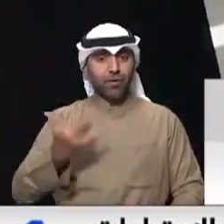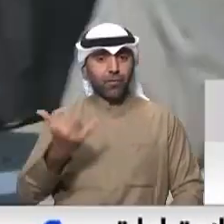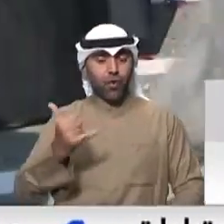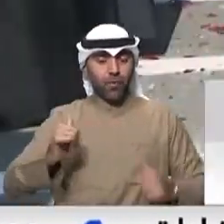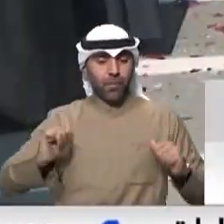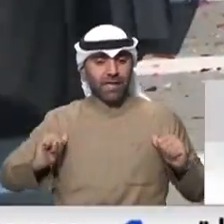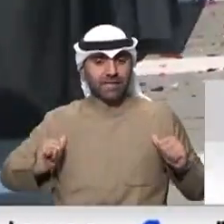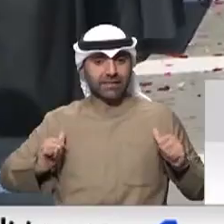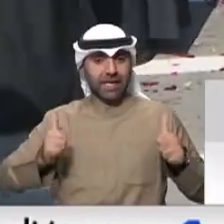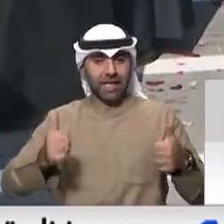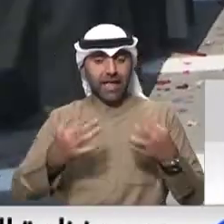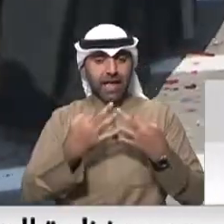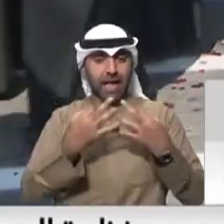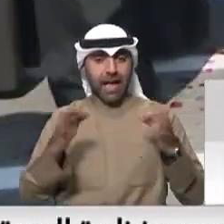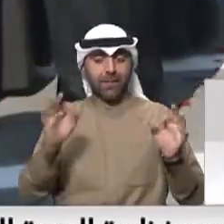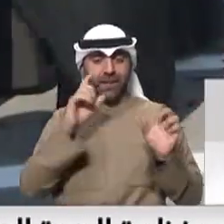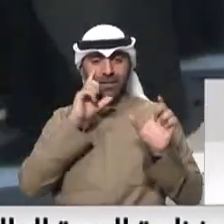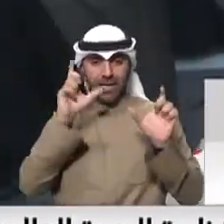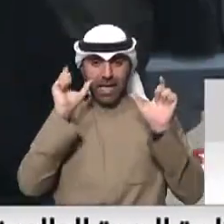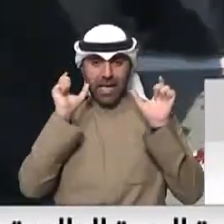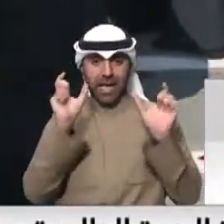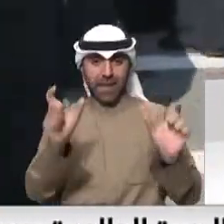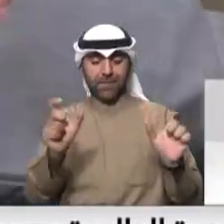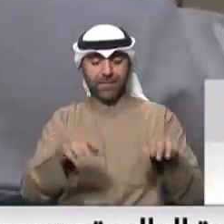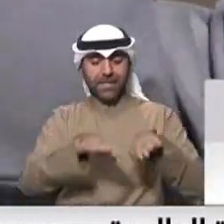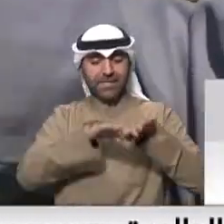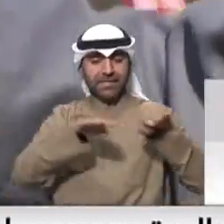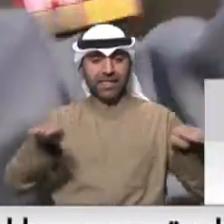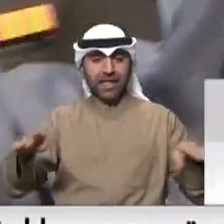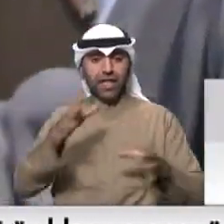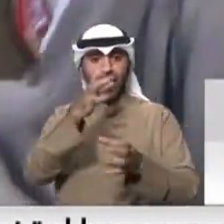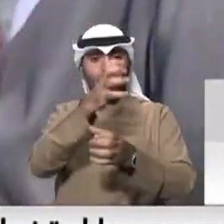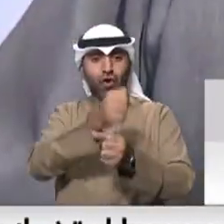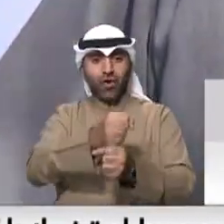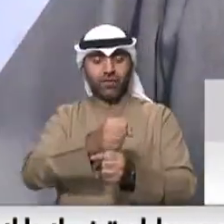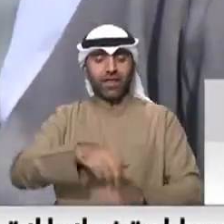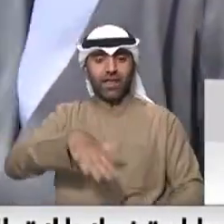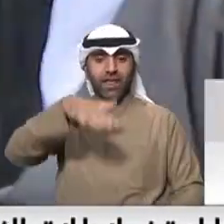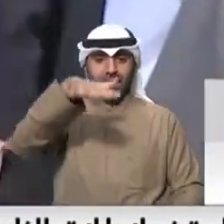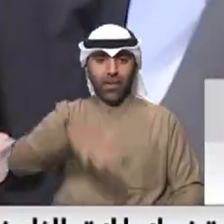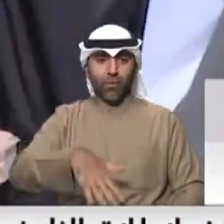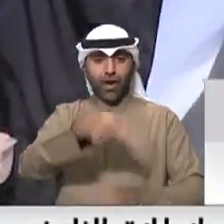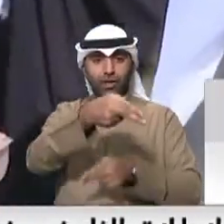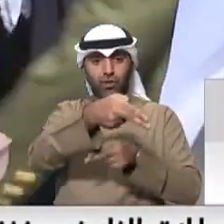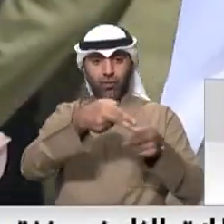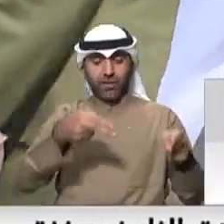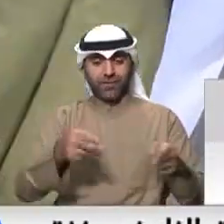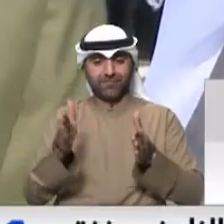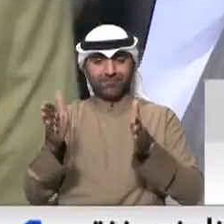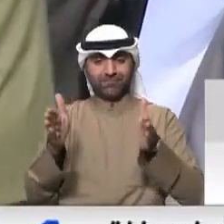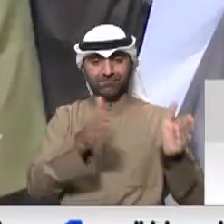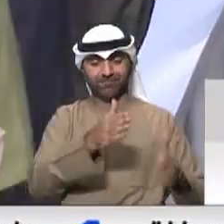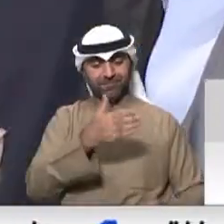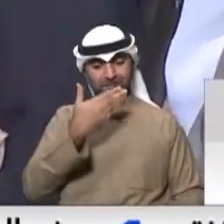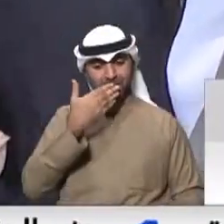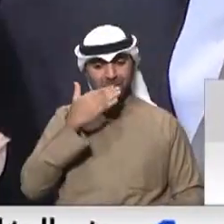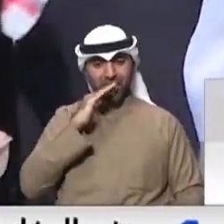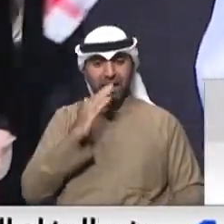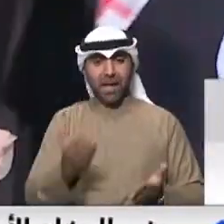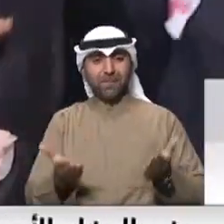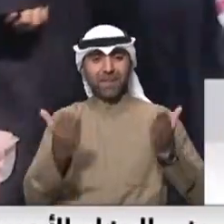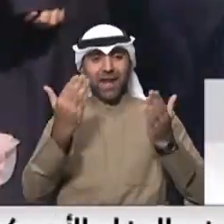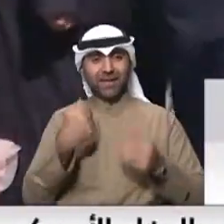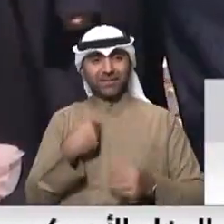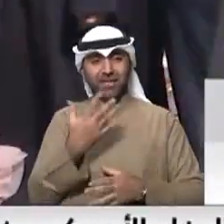مسيرتهم بالعمل العسكري. خرج ولدي حمود ملازم مهندس والحمد لله والشكر، يعني فرحة لا توصف